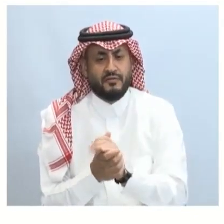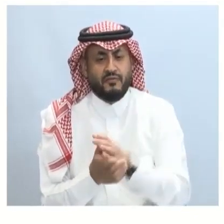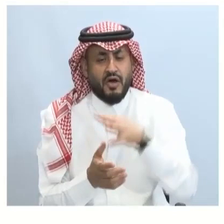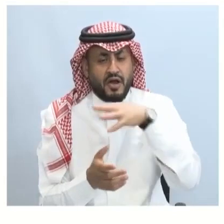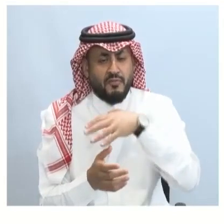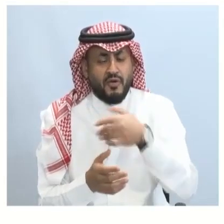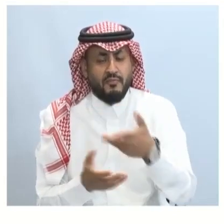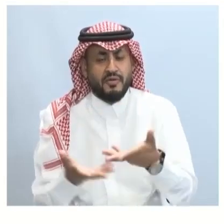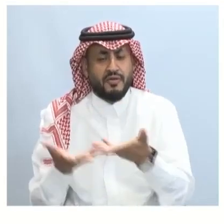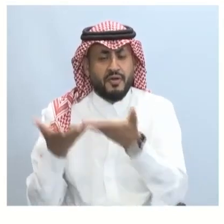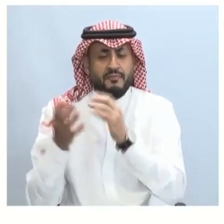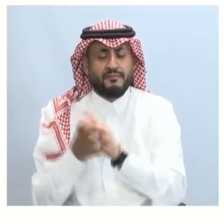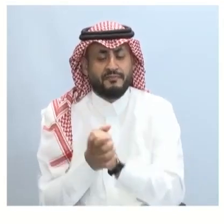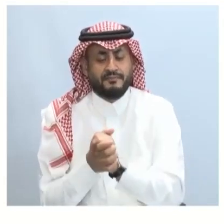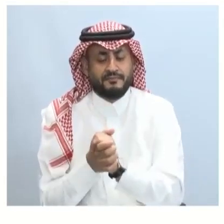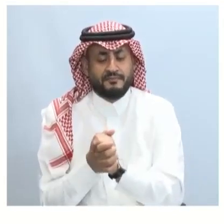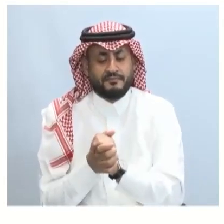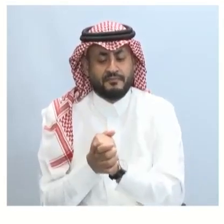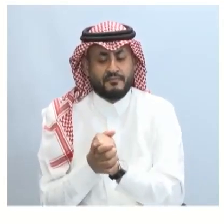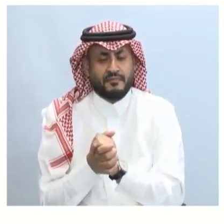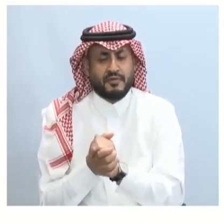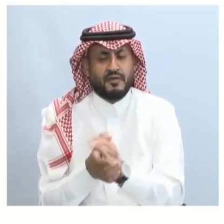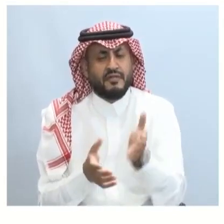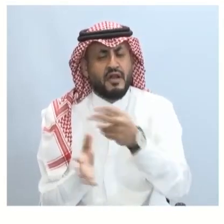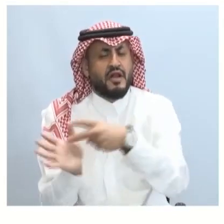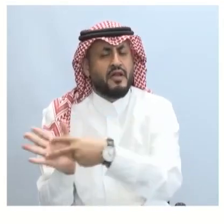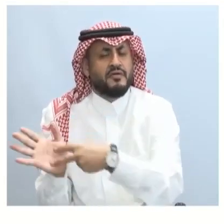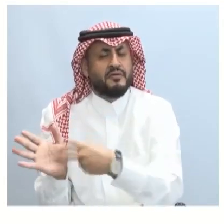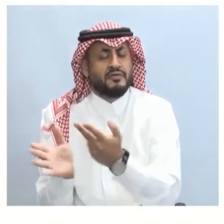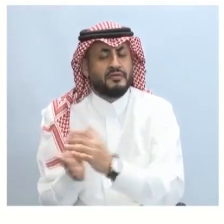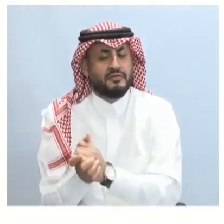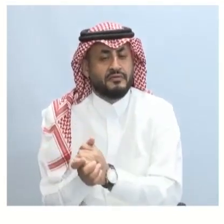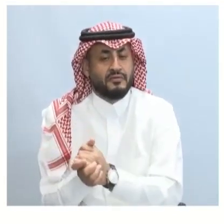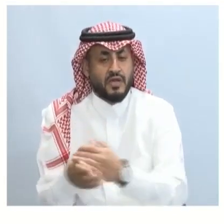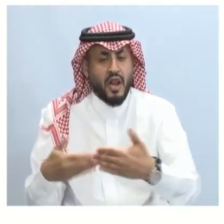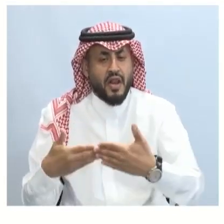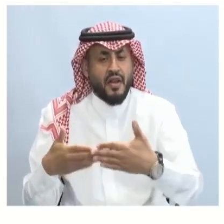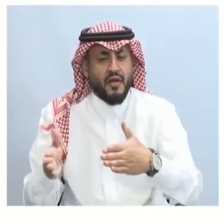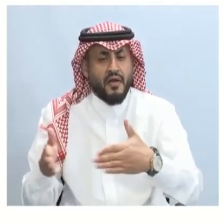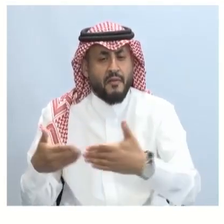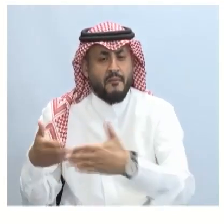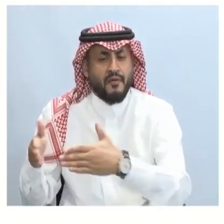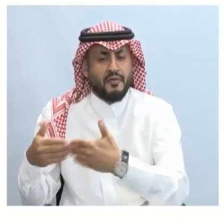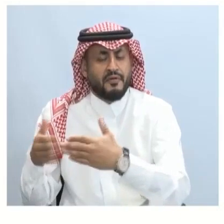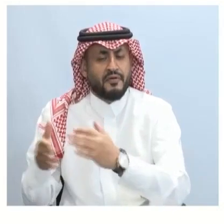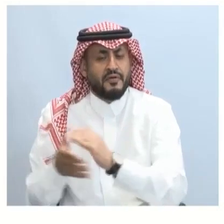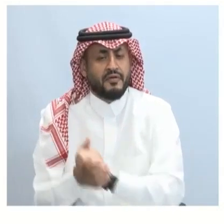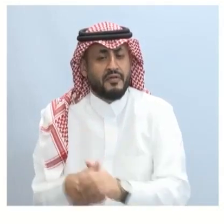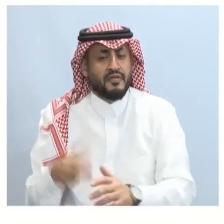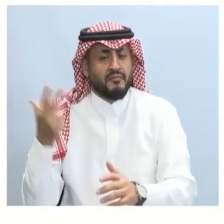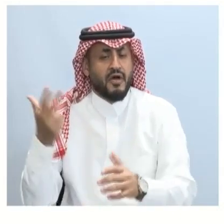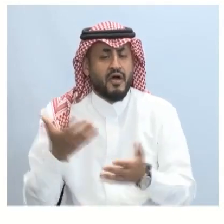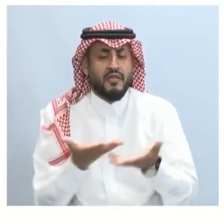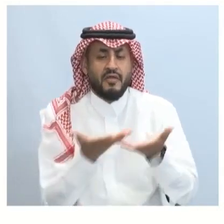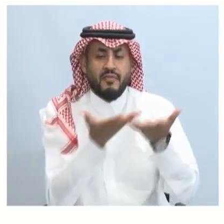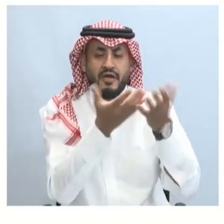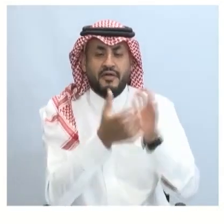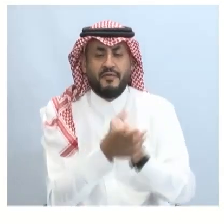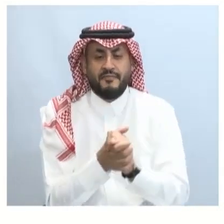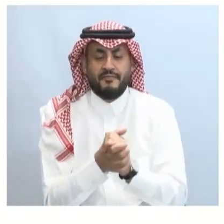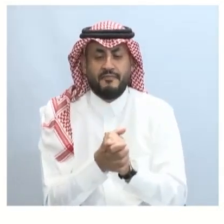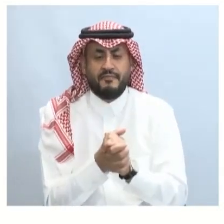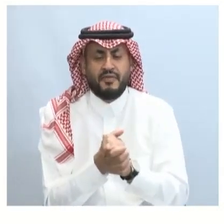وان محمدا عبد الله ورسوله الا فتحت له ابواب الجنه الثمانيه